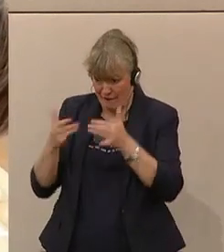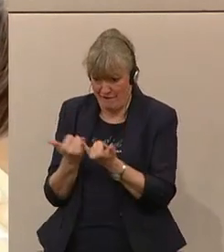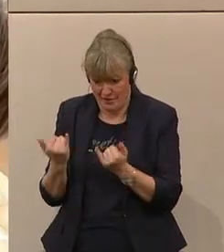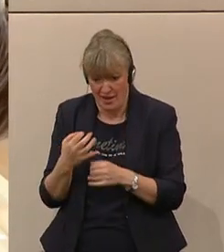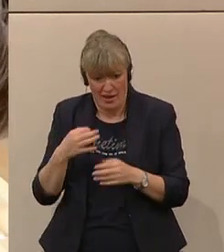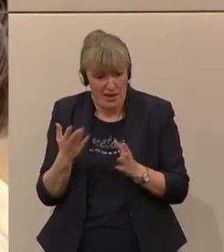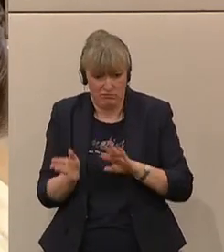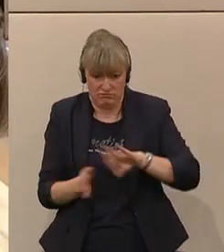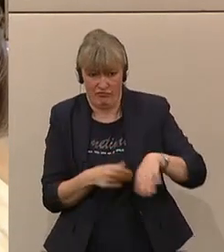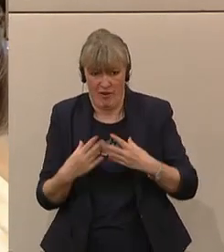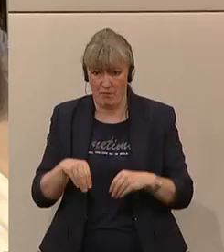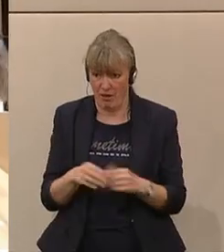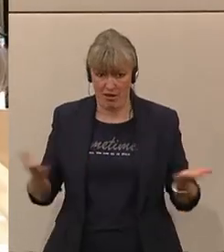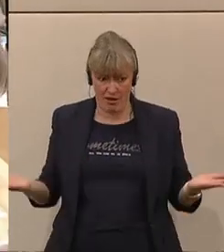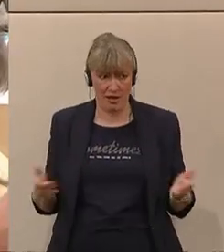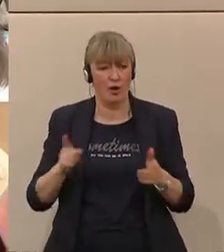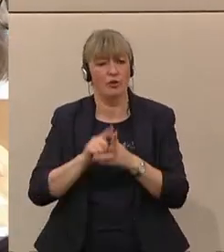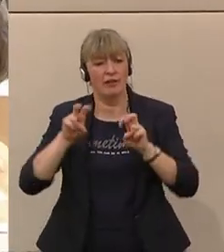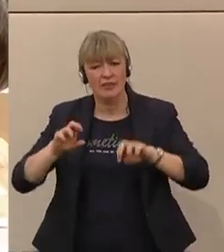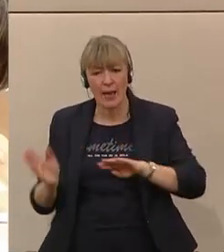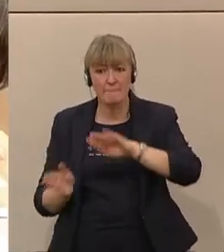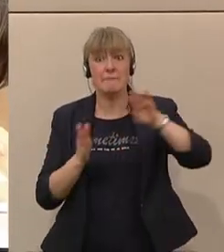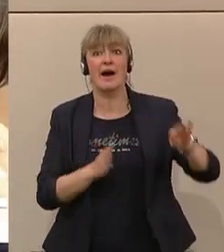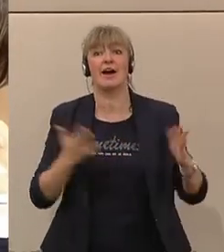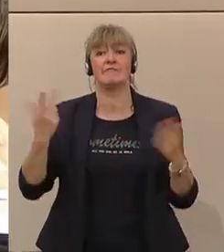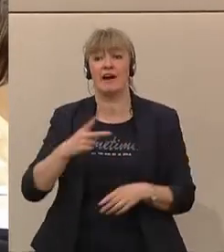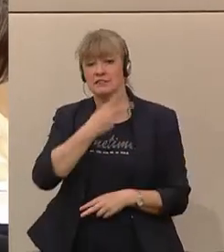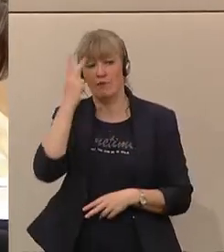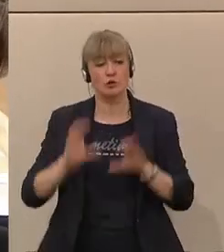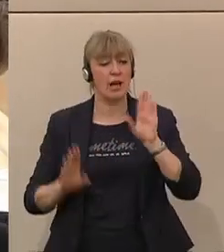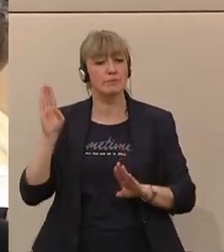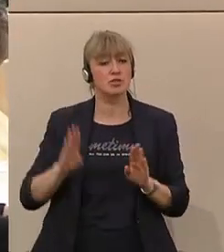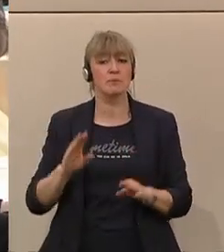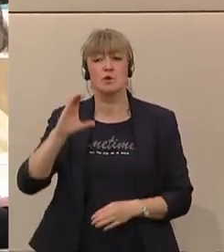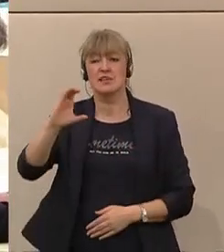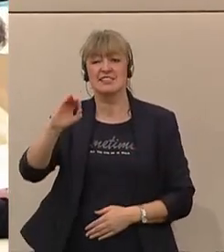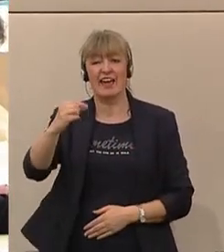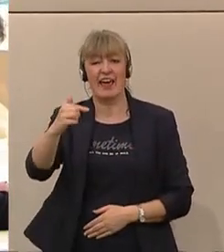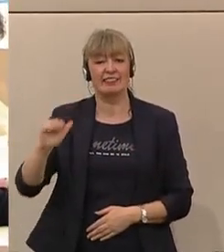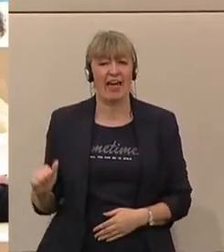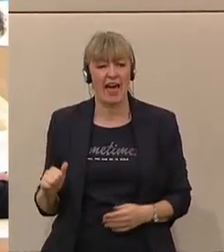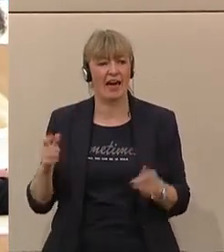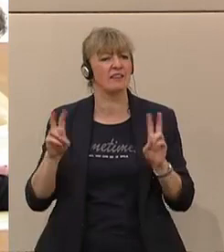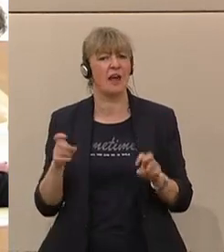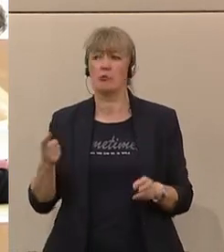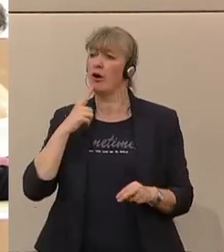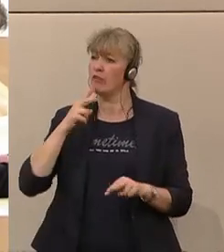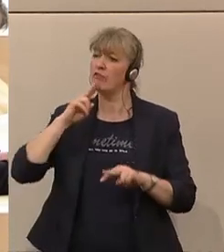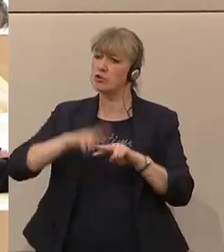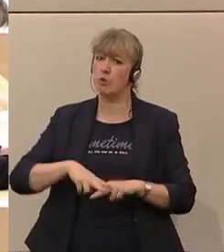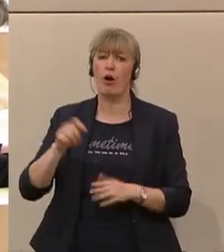12-Stunden-Arbeitstag-Tagesrandfamilien. Und reden wir doch über Volksabstimmungen. Reden wir über CETA. Reden wir über gebrochene